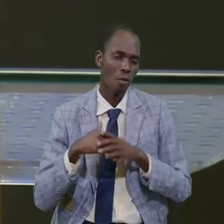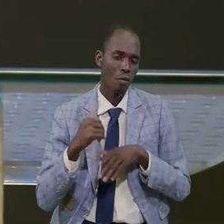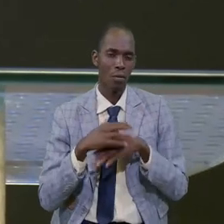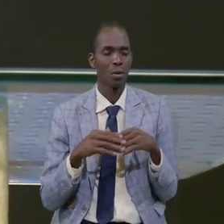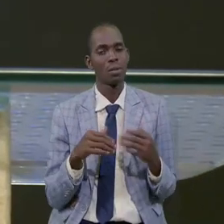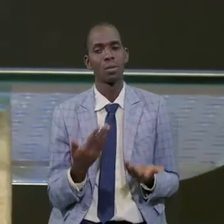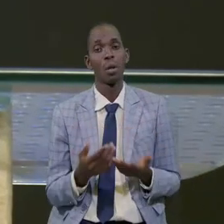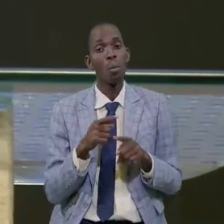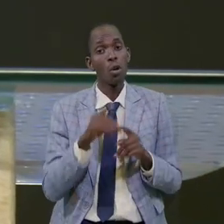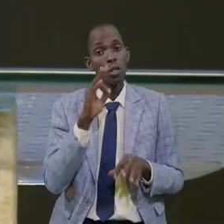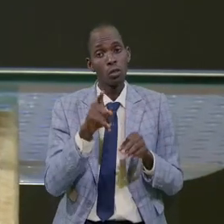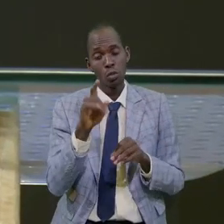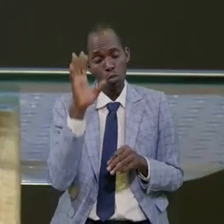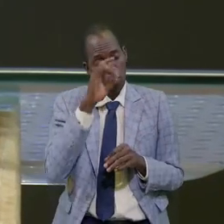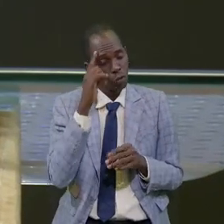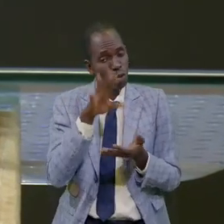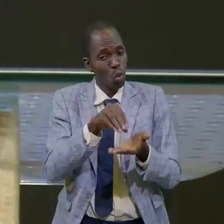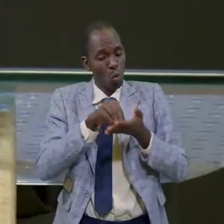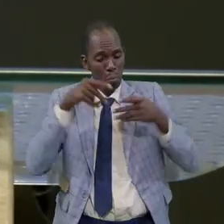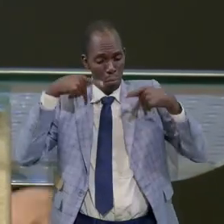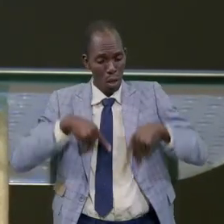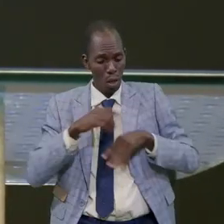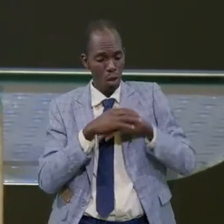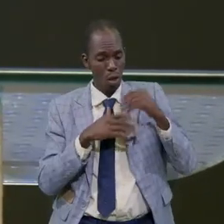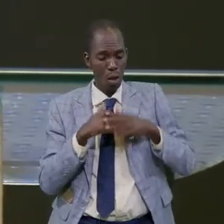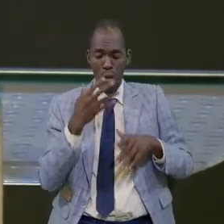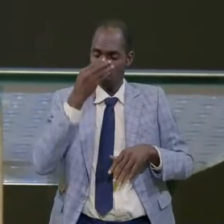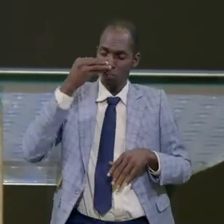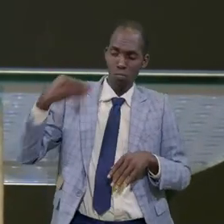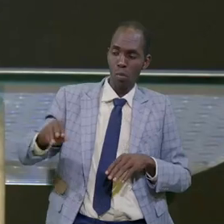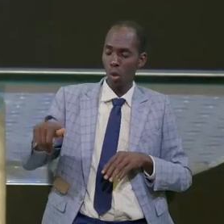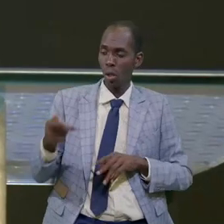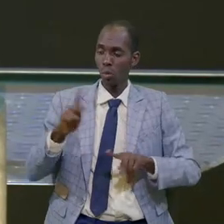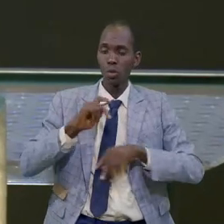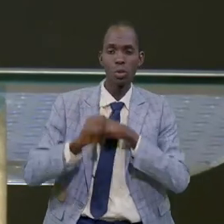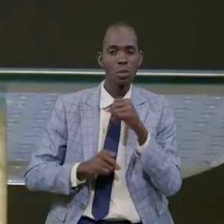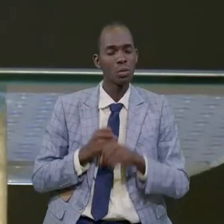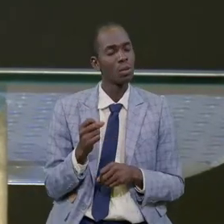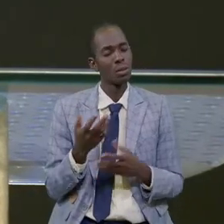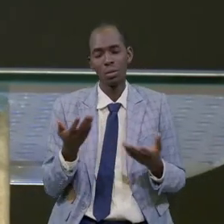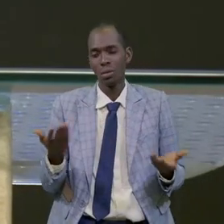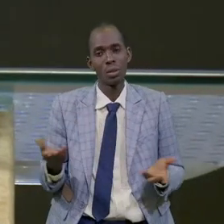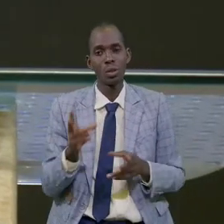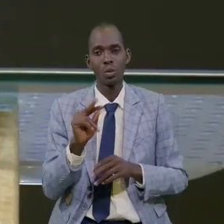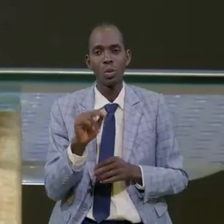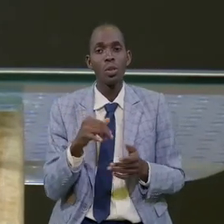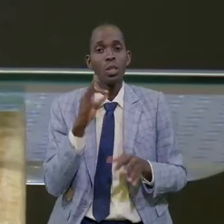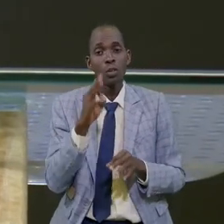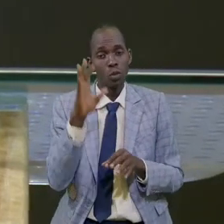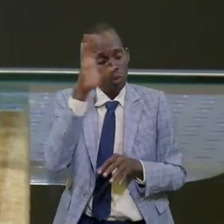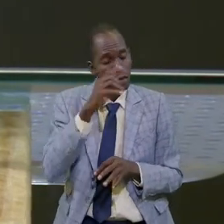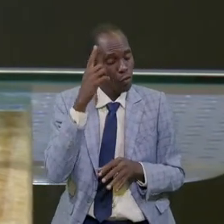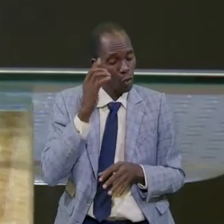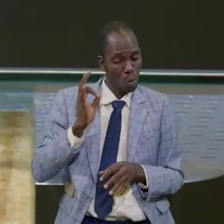vous cherchez votre confort au détriment des autres, il y a des temps on cherche son propre avantage. Mais si vous le